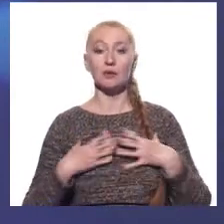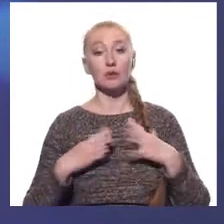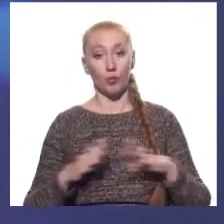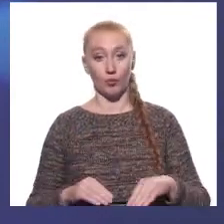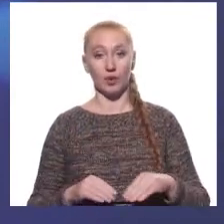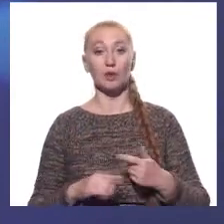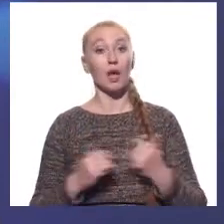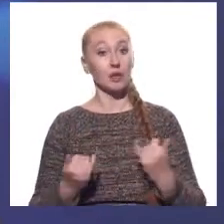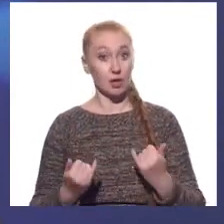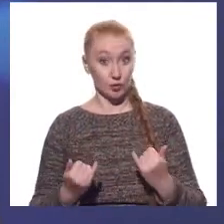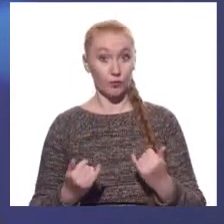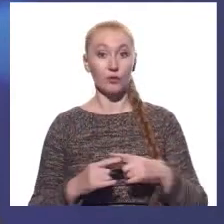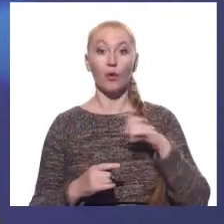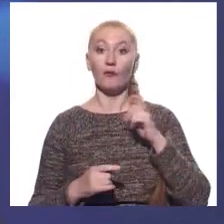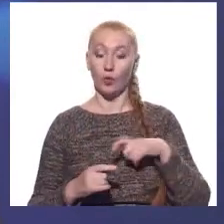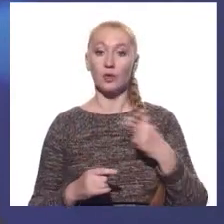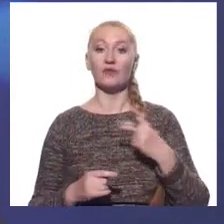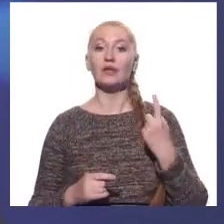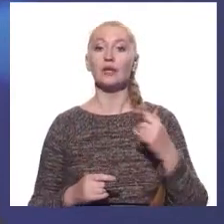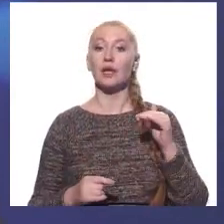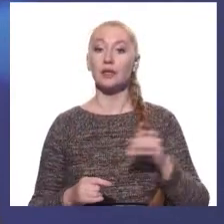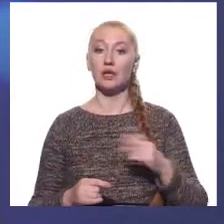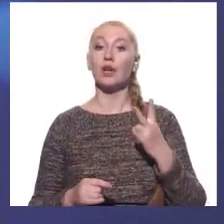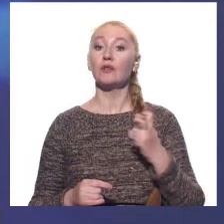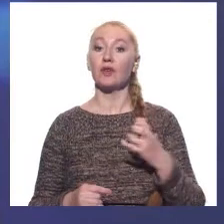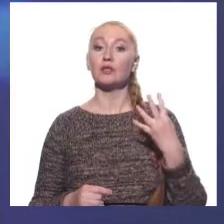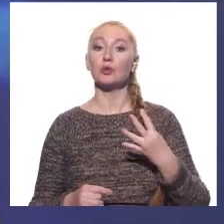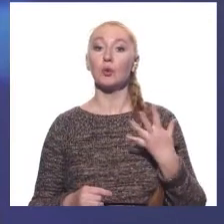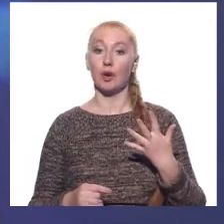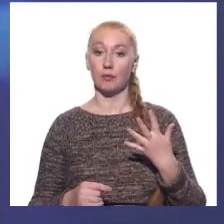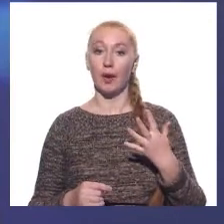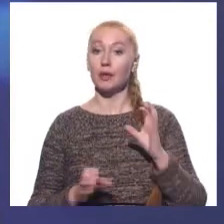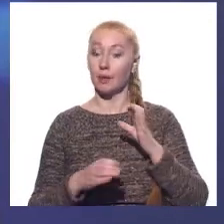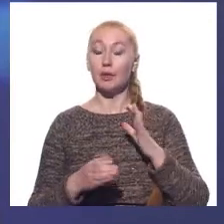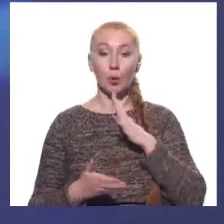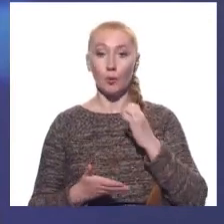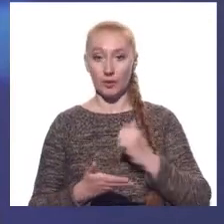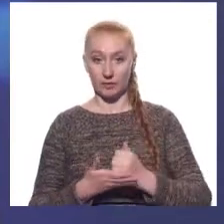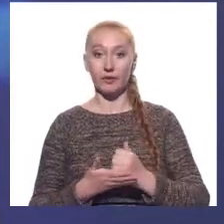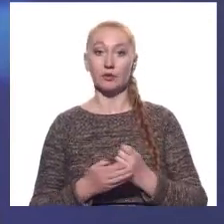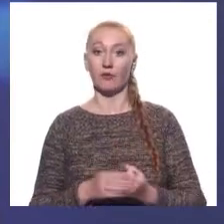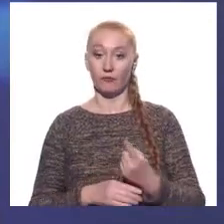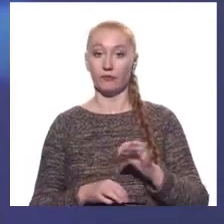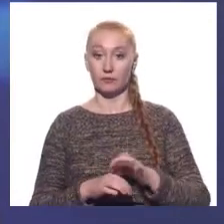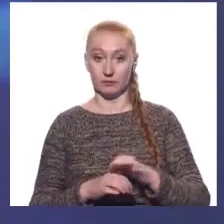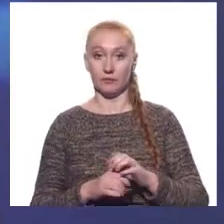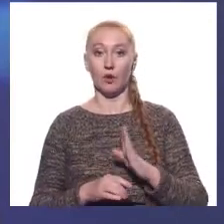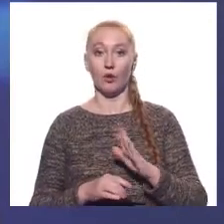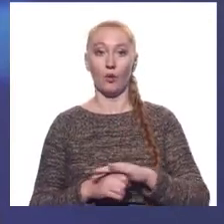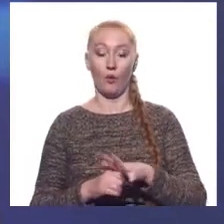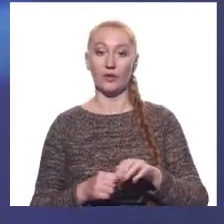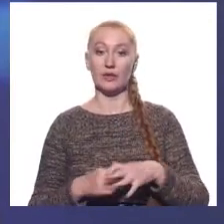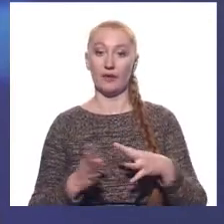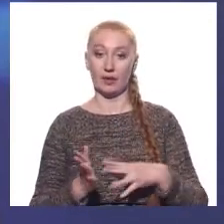померли. На сьогодні в Україні 21 245 лабораторно підтверджених випадків